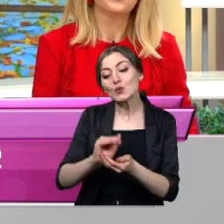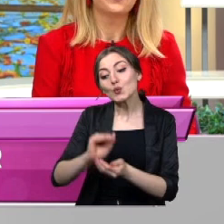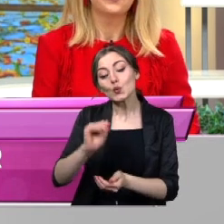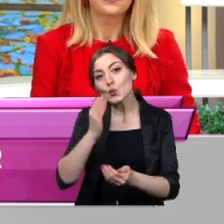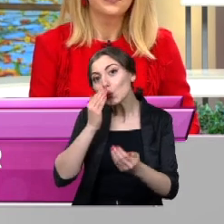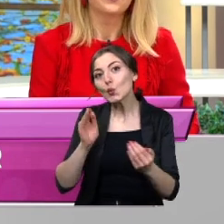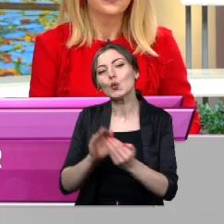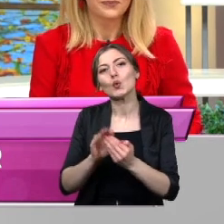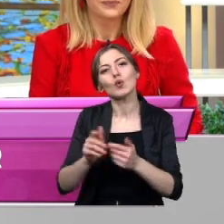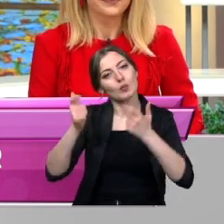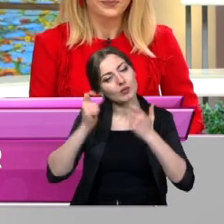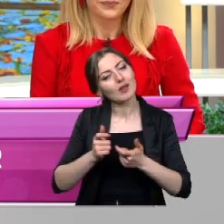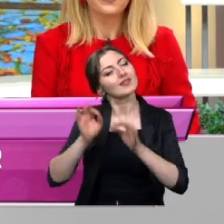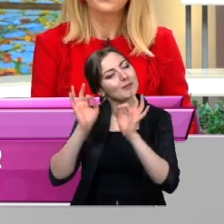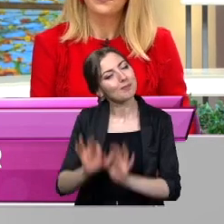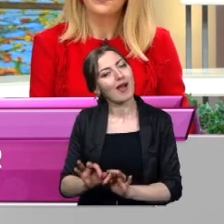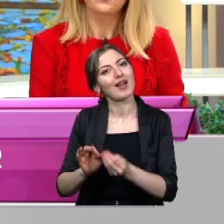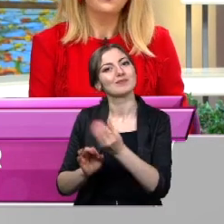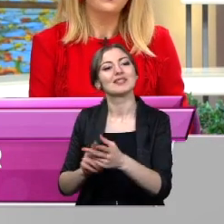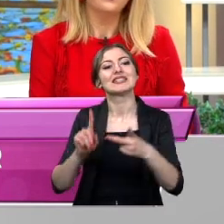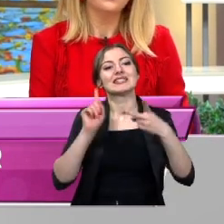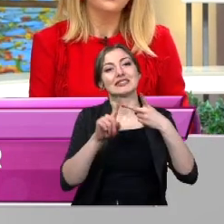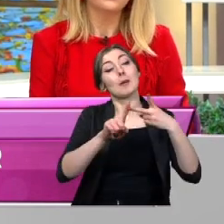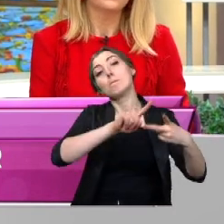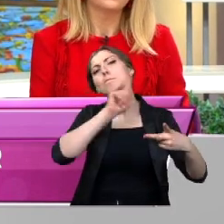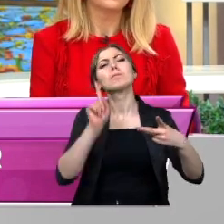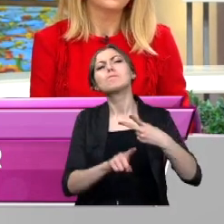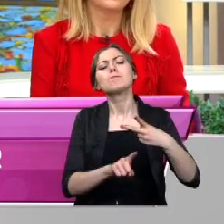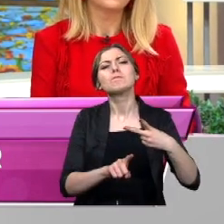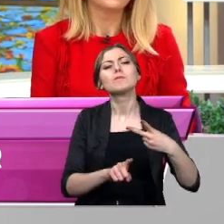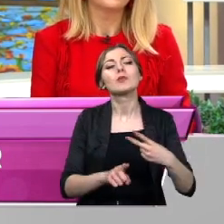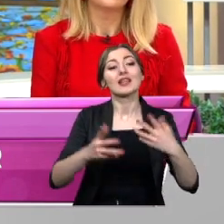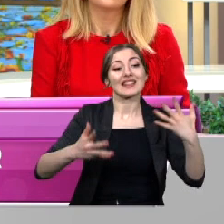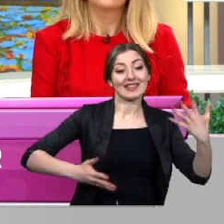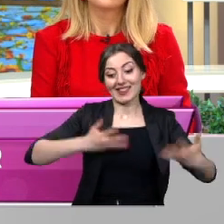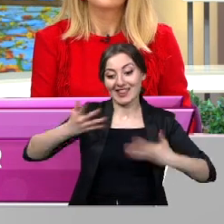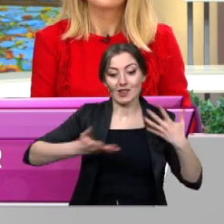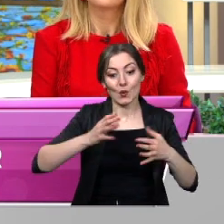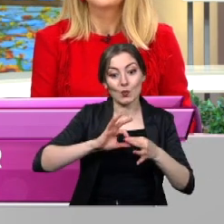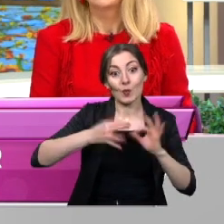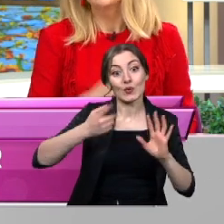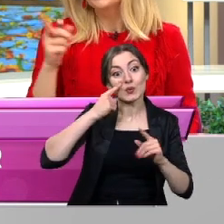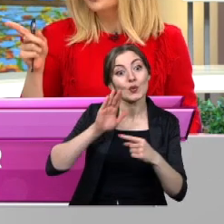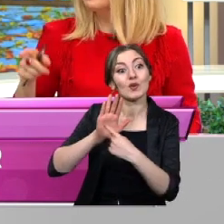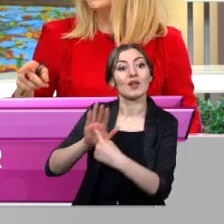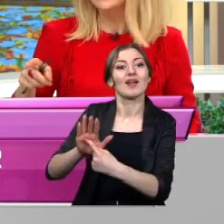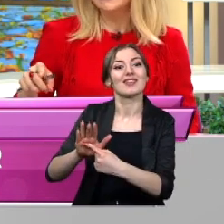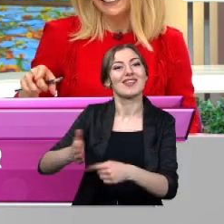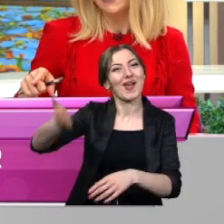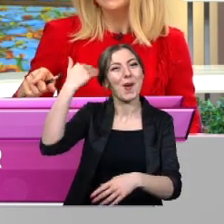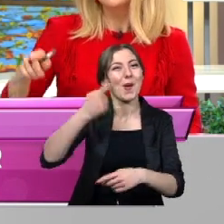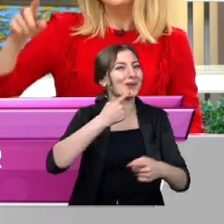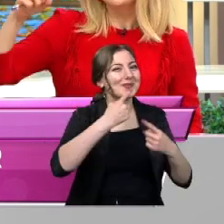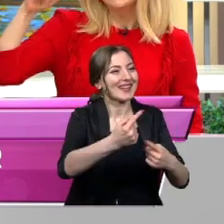sorumluluklar vermeye başlayacağız ikinci maddemiz de geçiyoruz hemen davranışlarının sonuçlarını gösterme Az önce